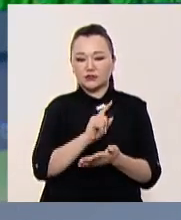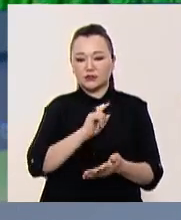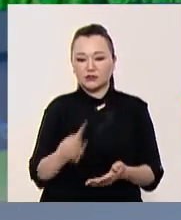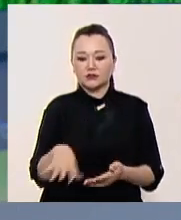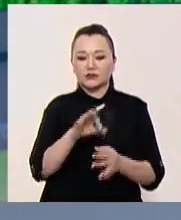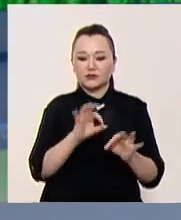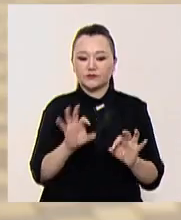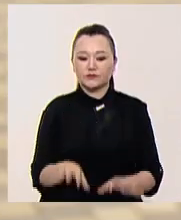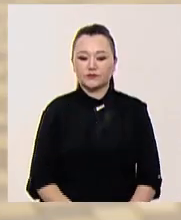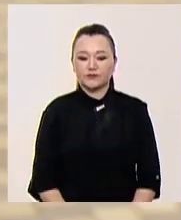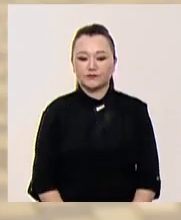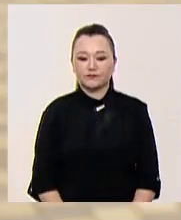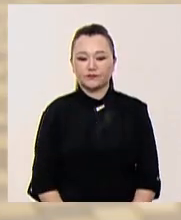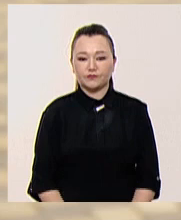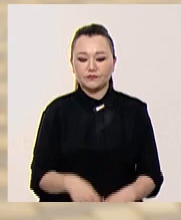отыр.